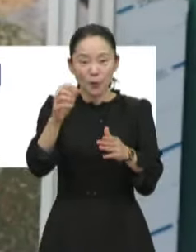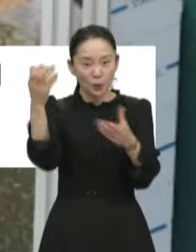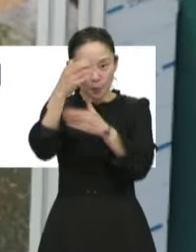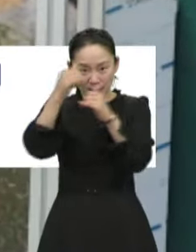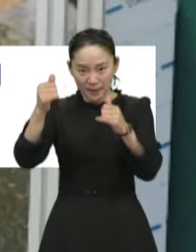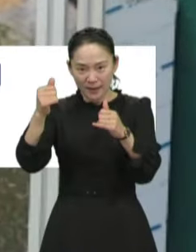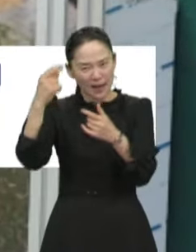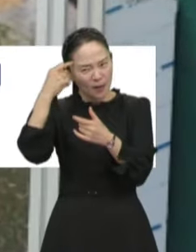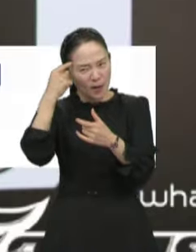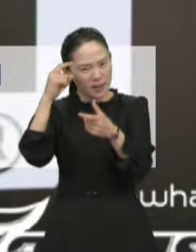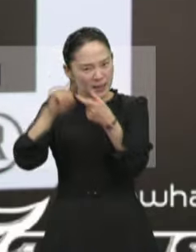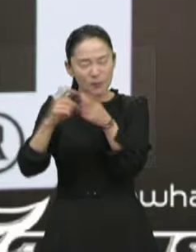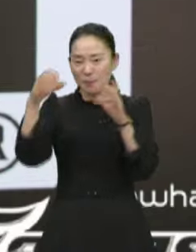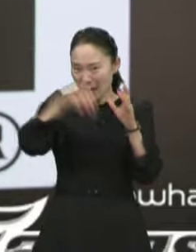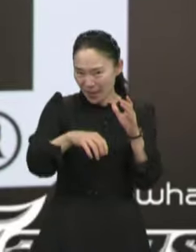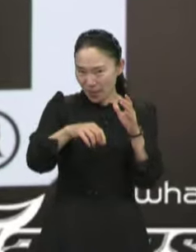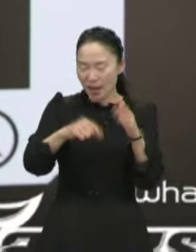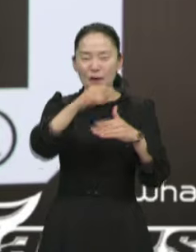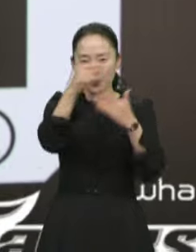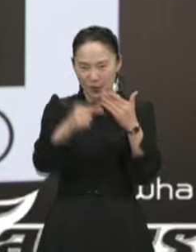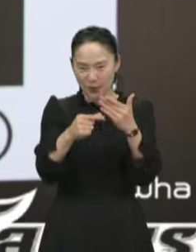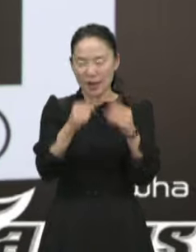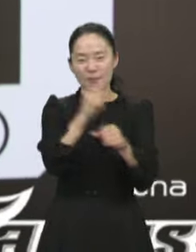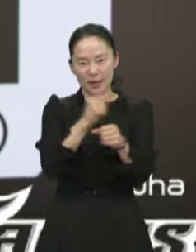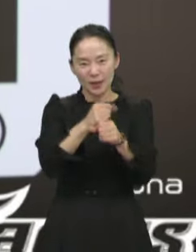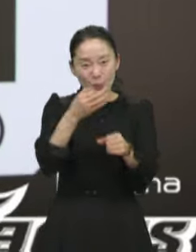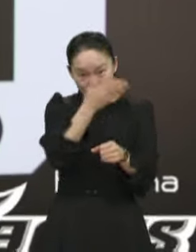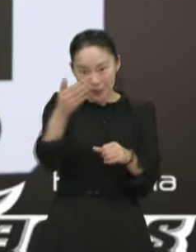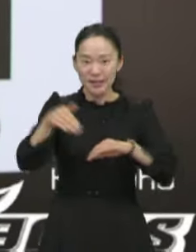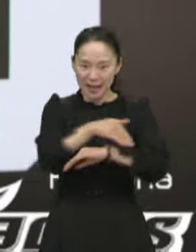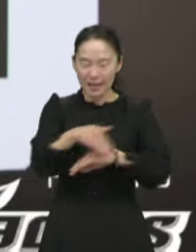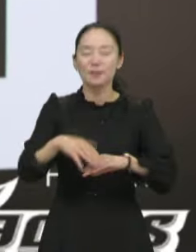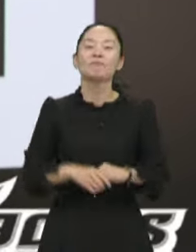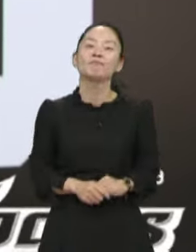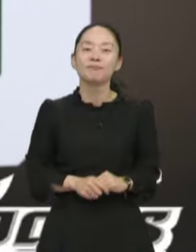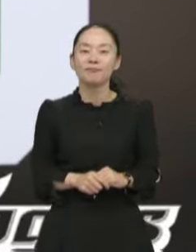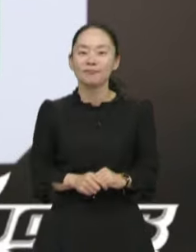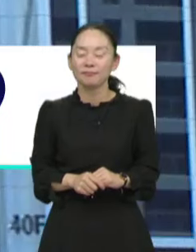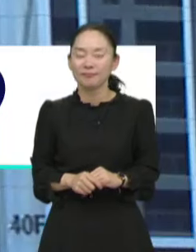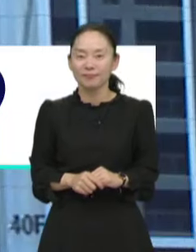관심을 반영한 다양한 상품과 콘텐츠를 선보일 예정입니다.